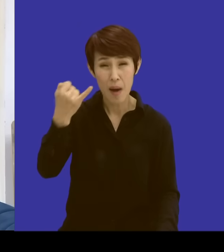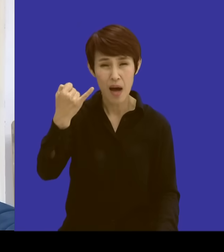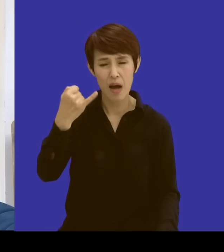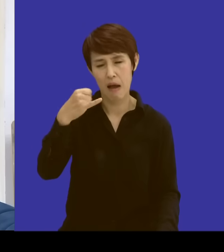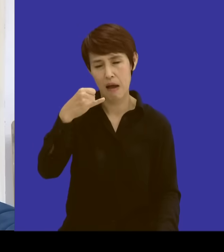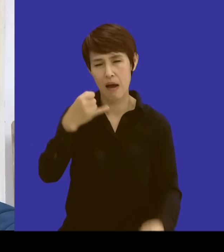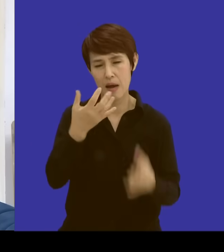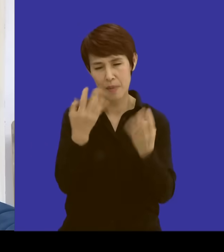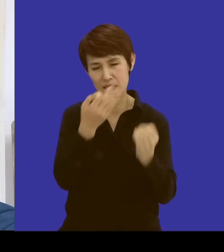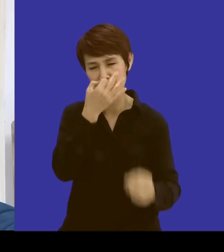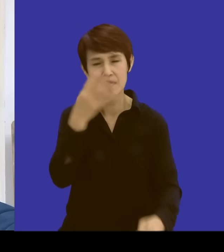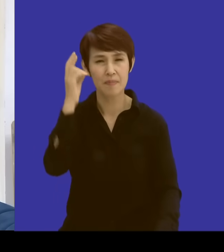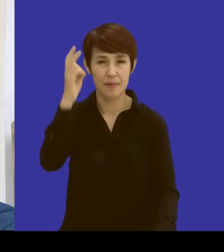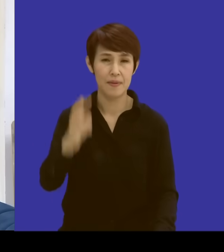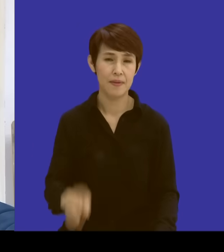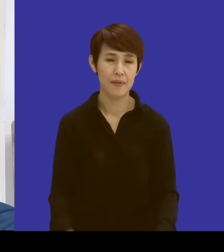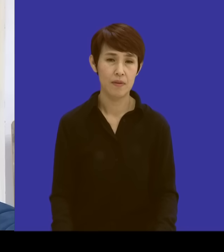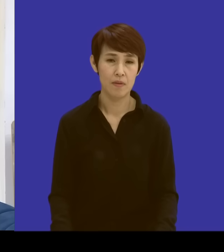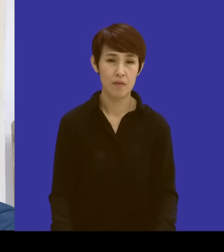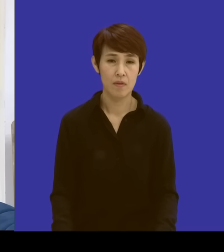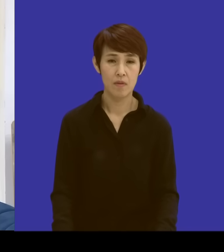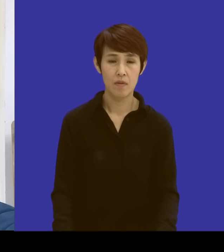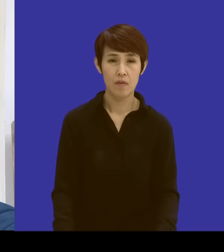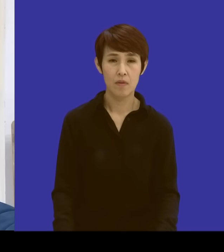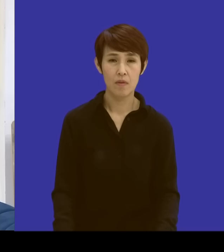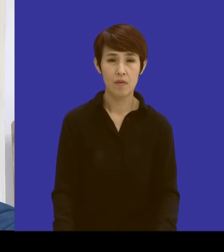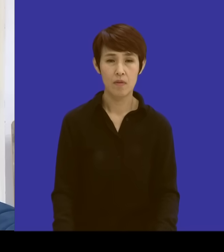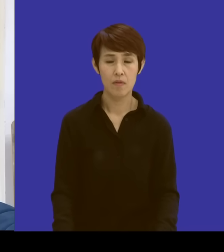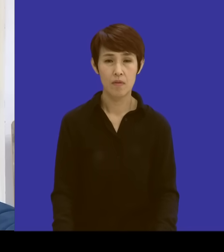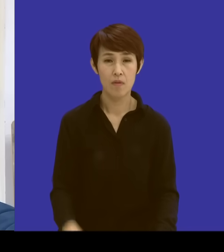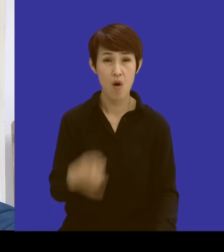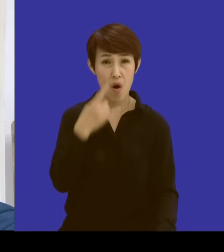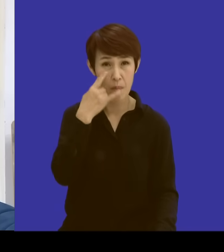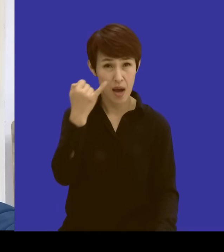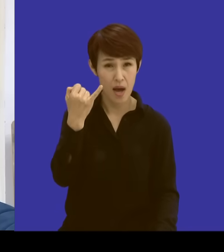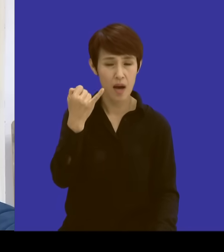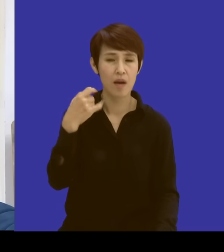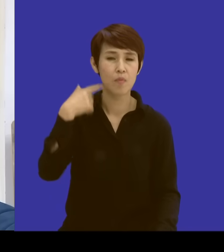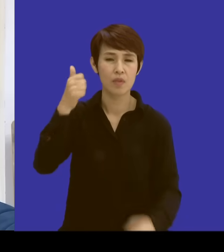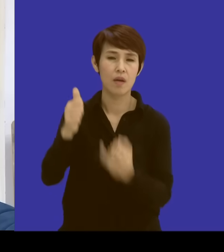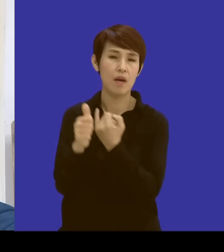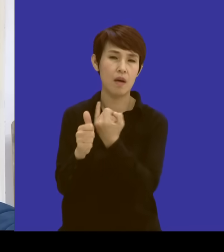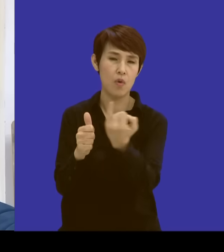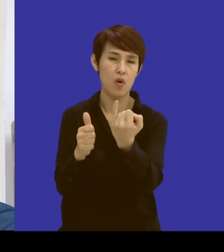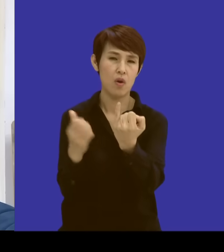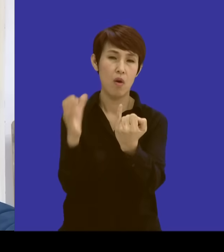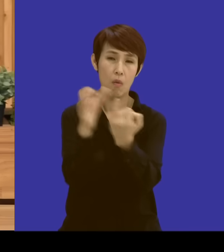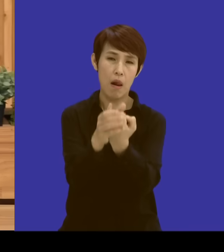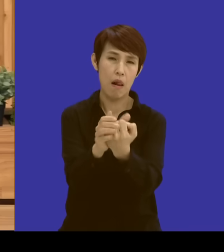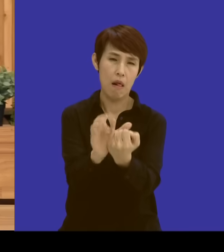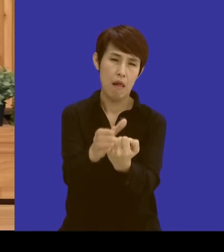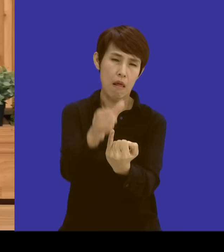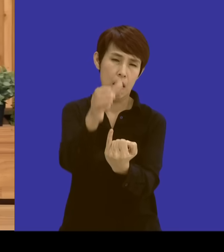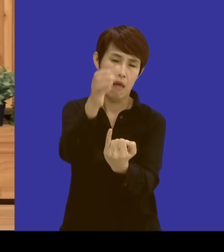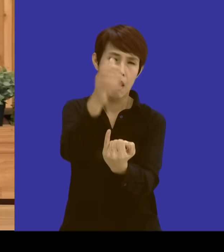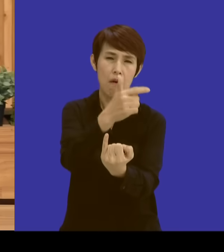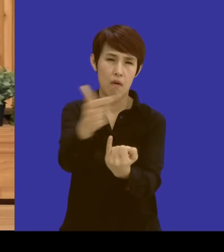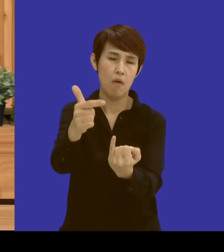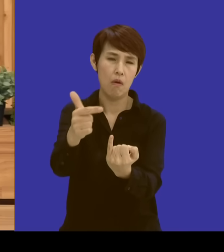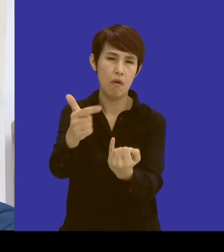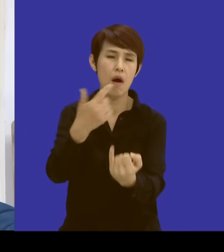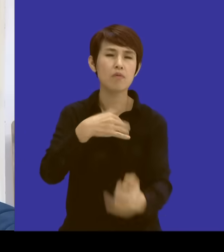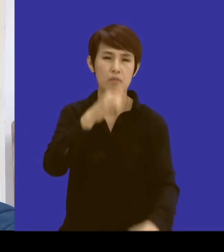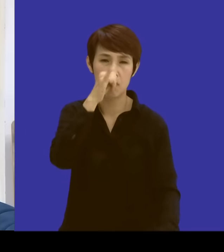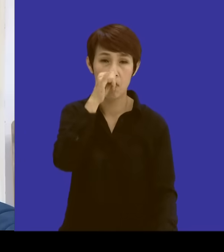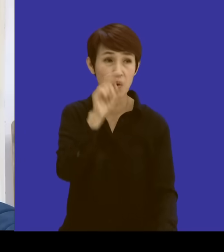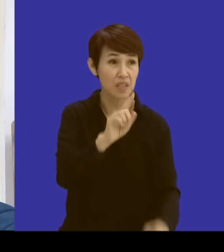제가 지금 생각에는 어머니도 그러셨던 것 같아요. 그 사모라는 역할에 대한 사람들의 많은 기대. 그렇죠, 그렇죠. 어떤